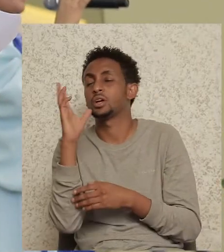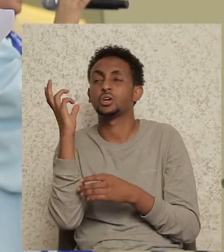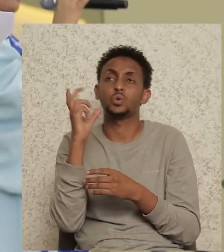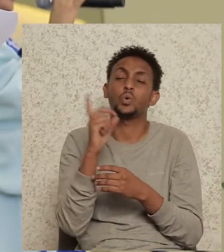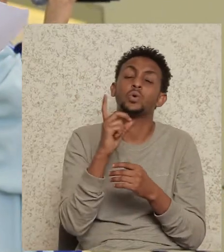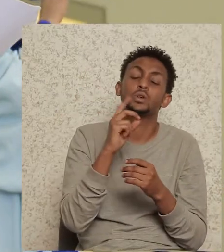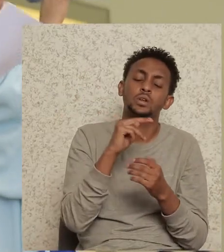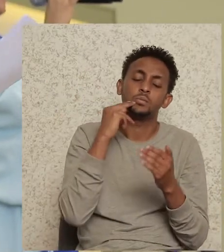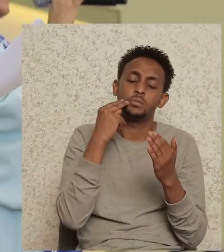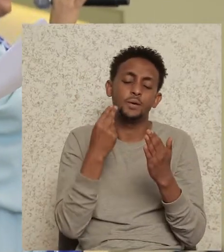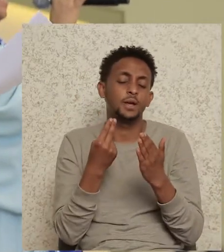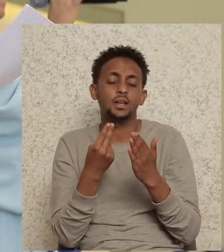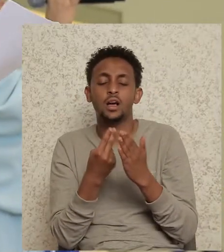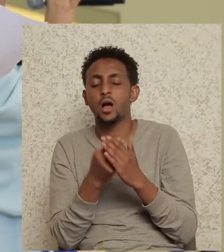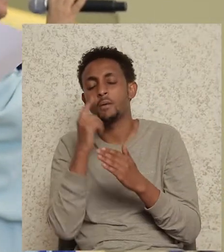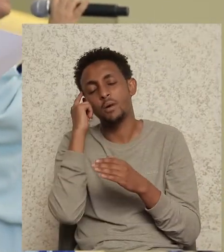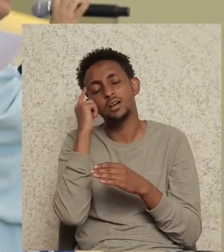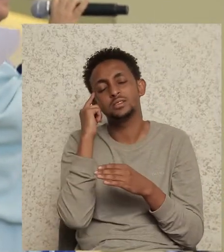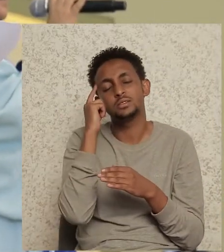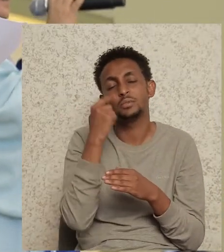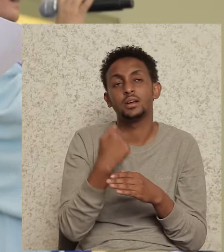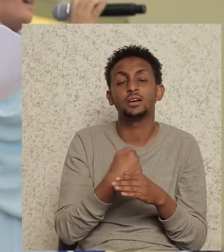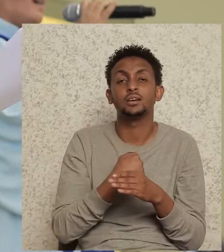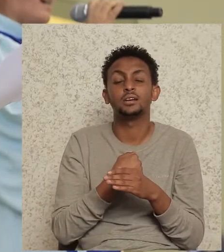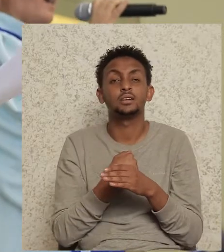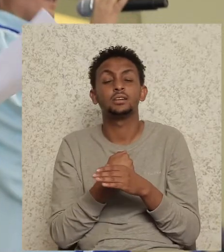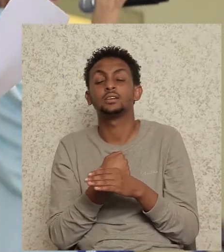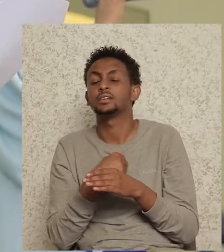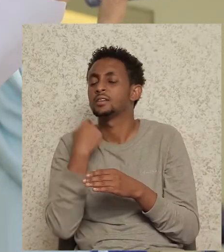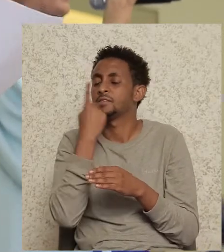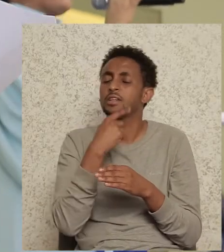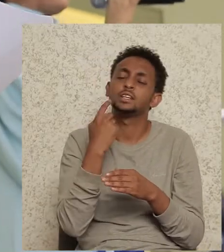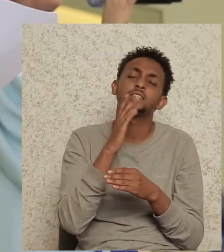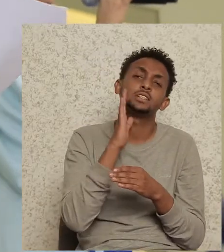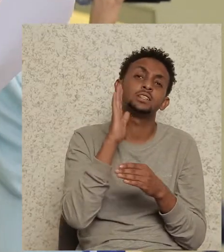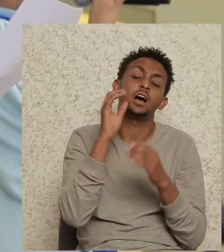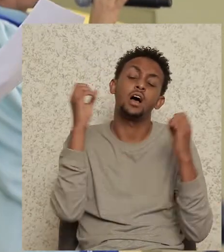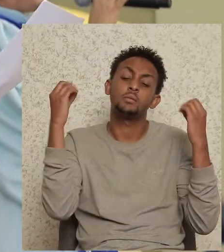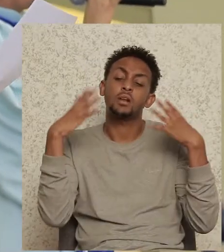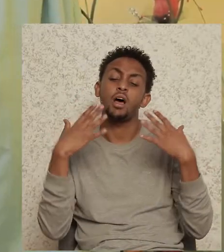እግዚአብሔር ሆይ በመልካም አስበህ ፊት